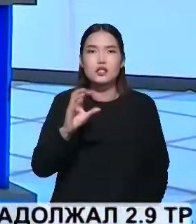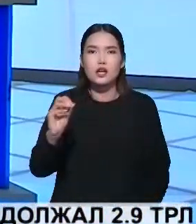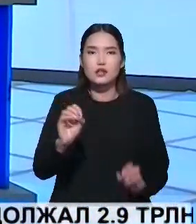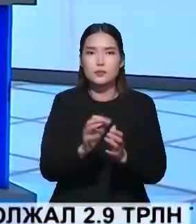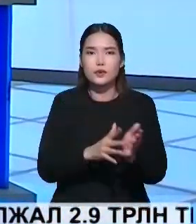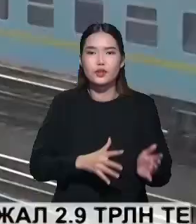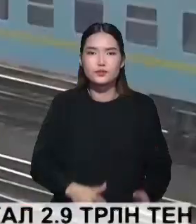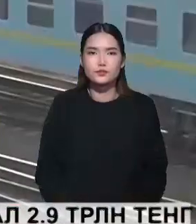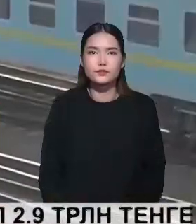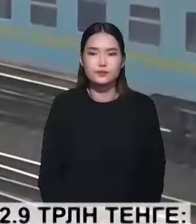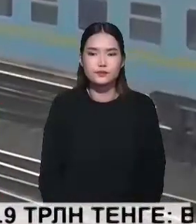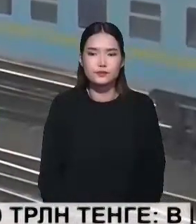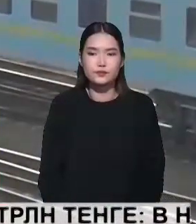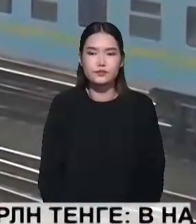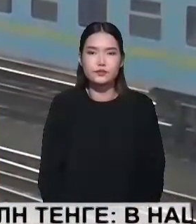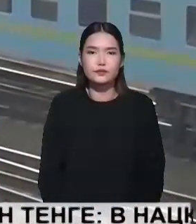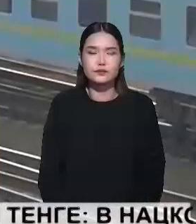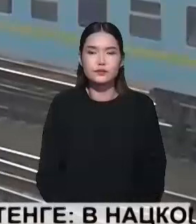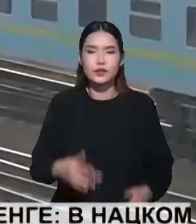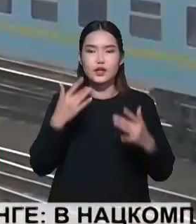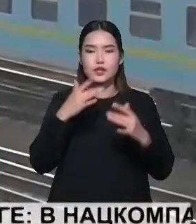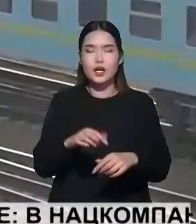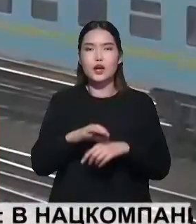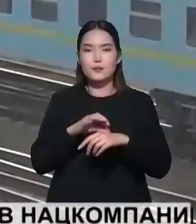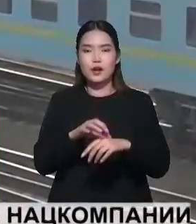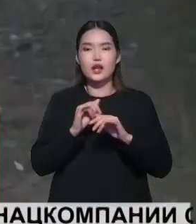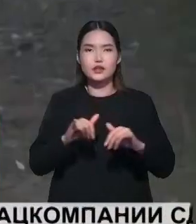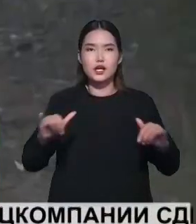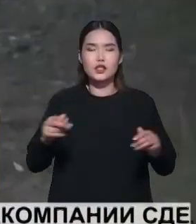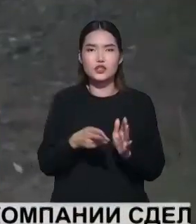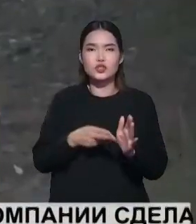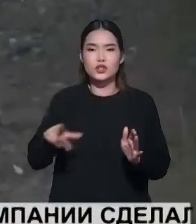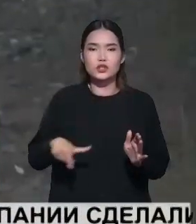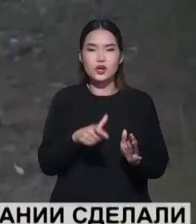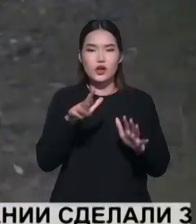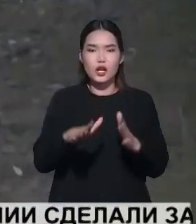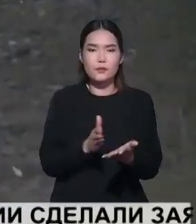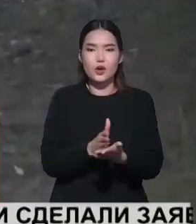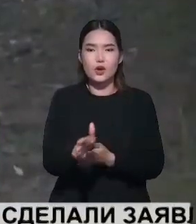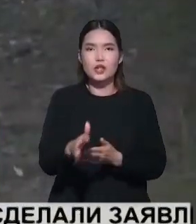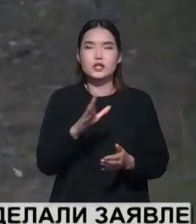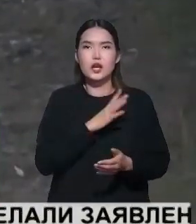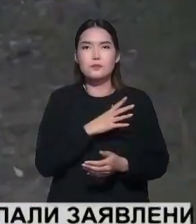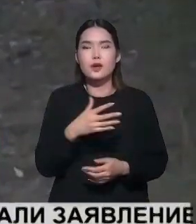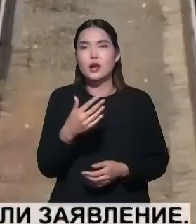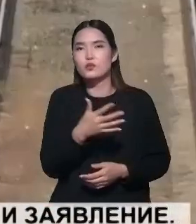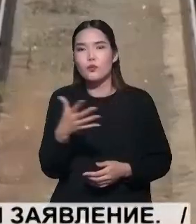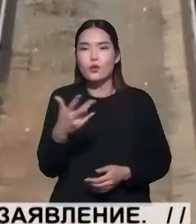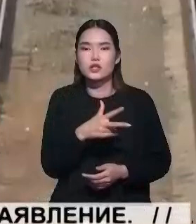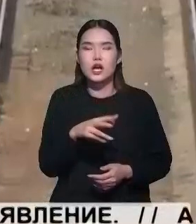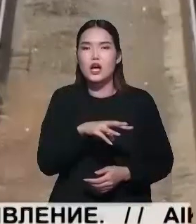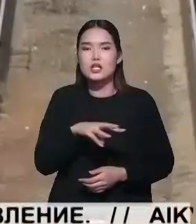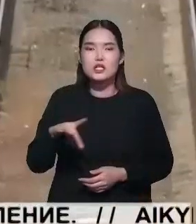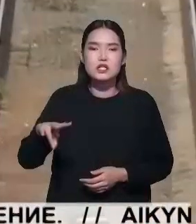продолжит. За последние 4 года на развитие железнодорожной отрасли направлено около 2 триллионов тенге. Как уточнил